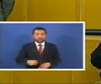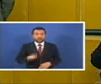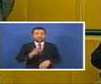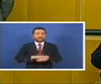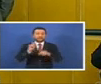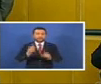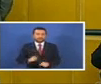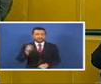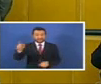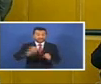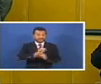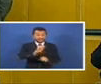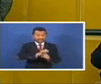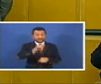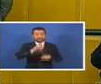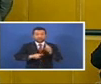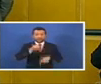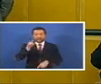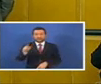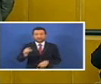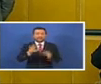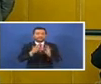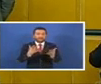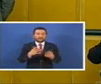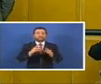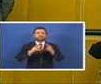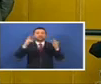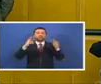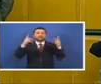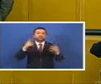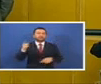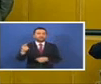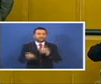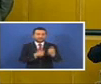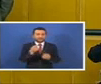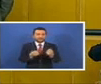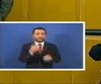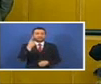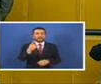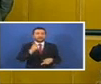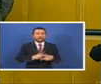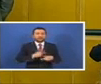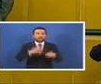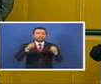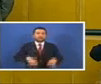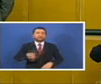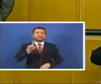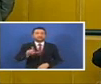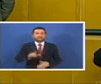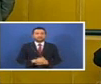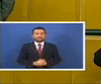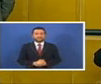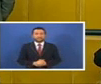uygulanan şiddet politikası, red ve inkar politikaların bir an önce terk edilmesi